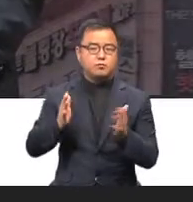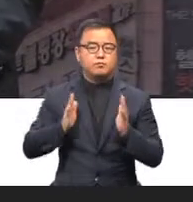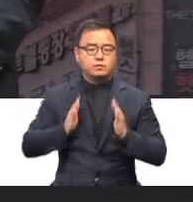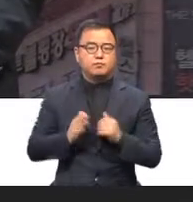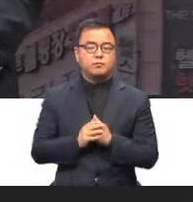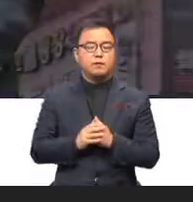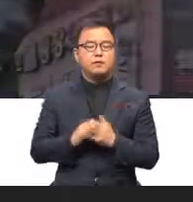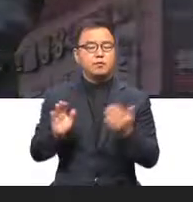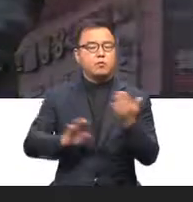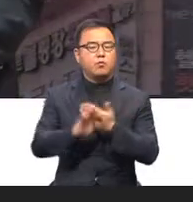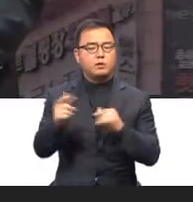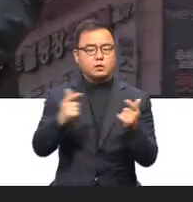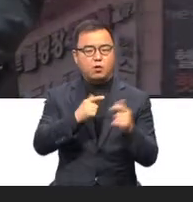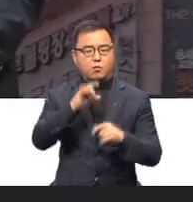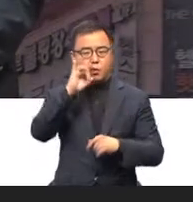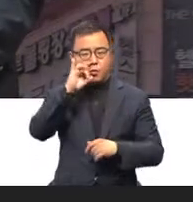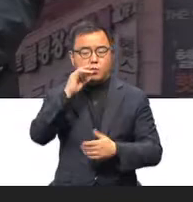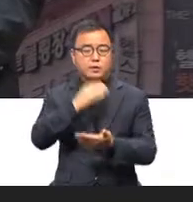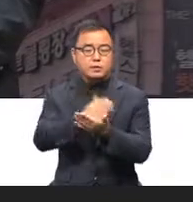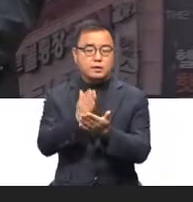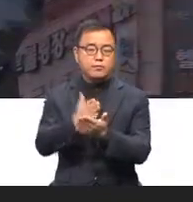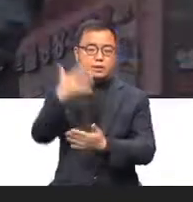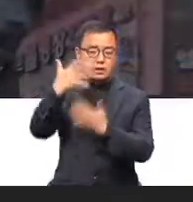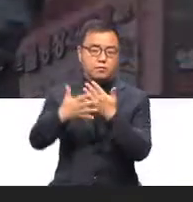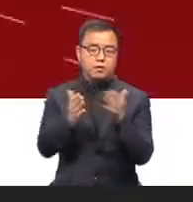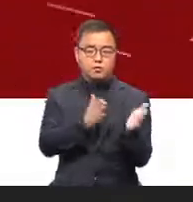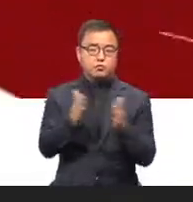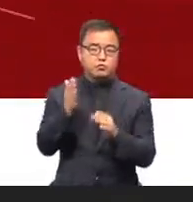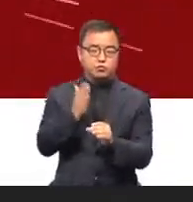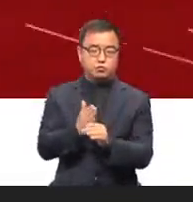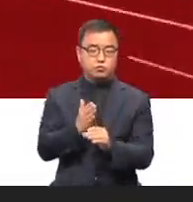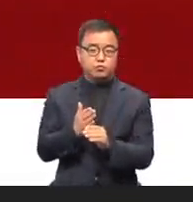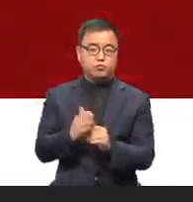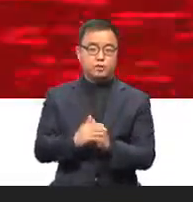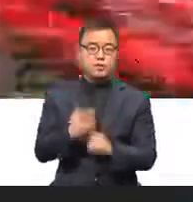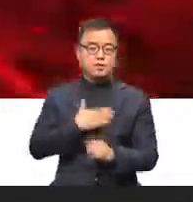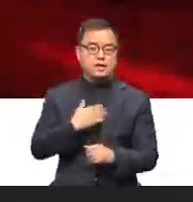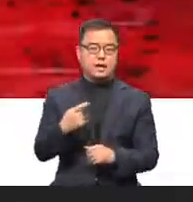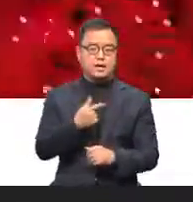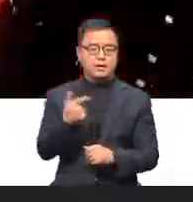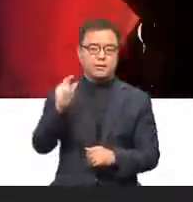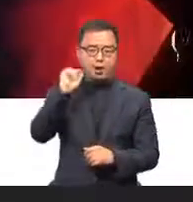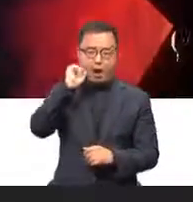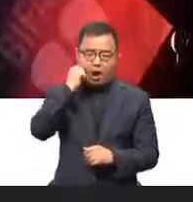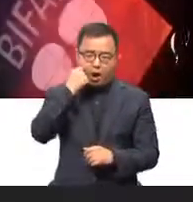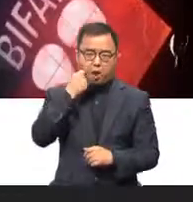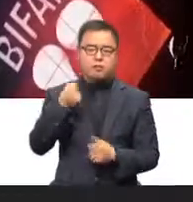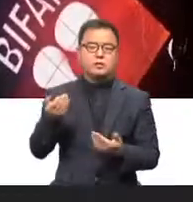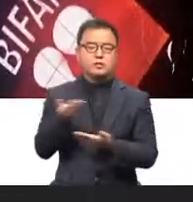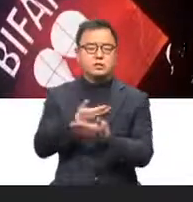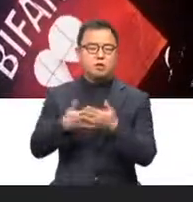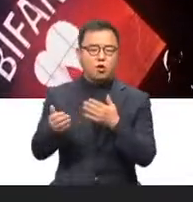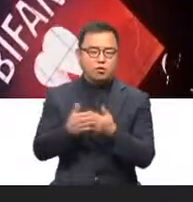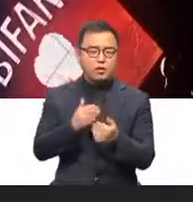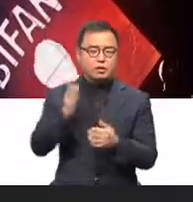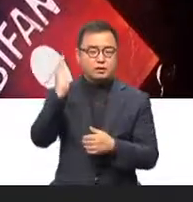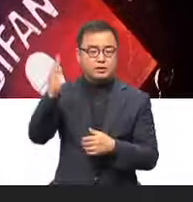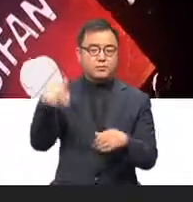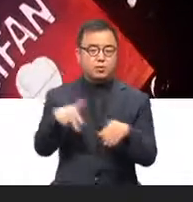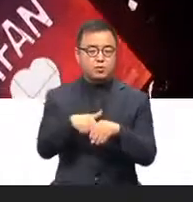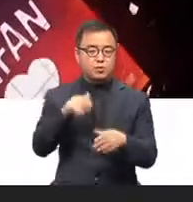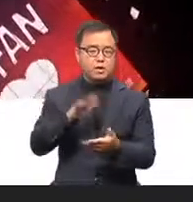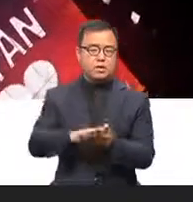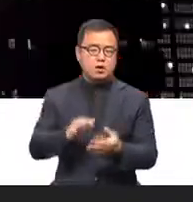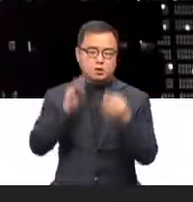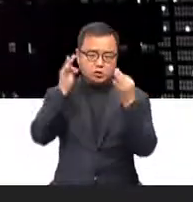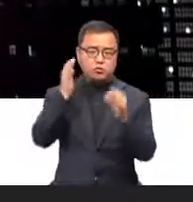많은 흥미로운 장르 영화들이 준비되어 있는데요 4인 두야 감독의 내겐 너무 어려운 연애 라는 작품은 요 종교와 열정